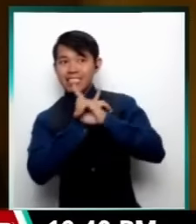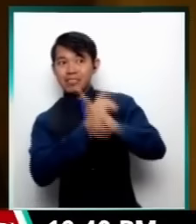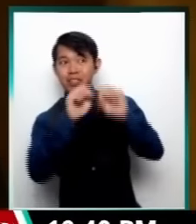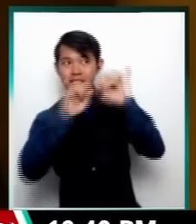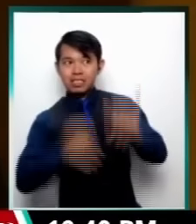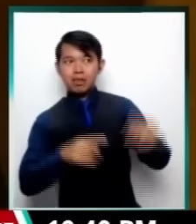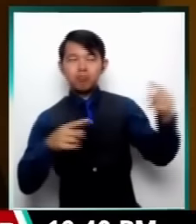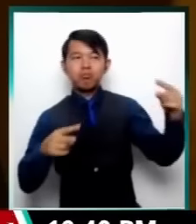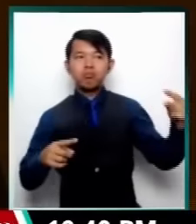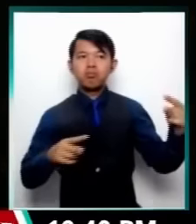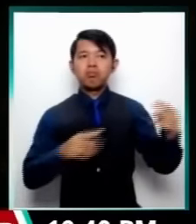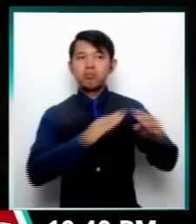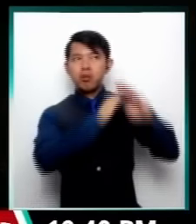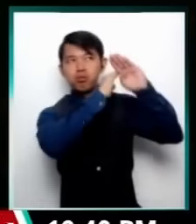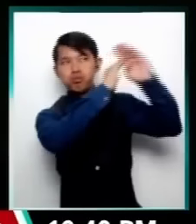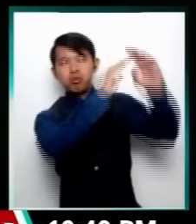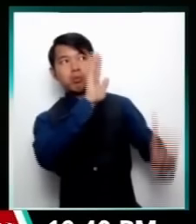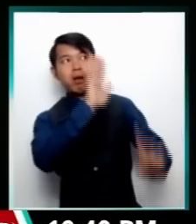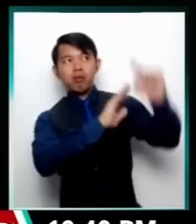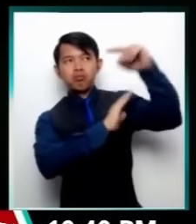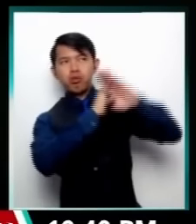Hamas.